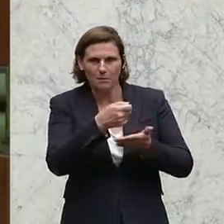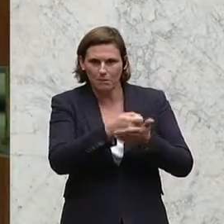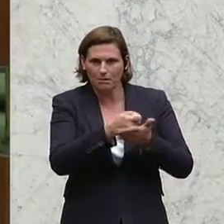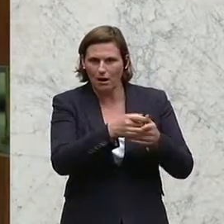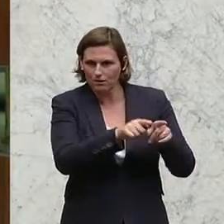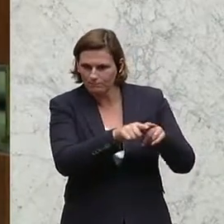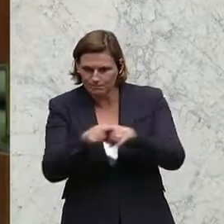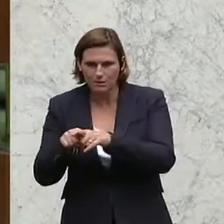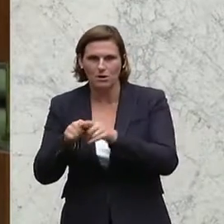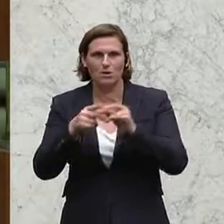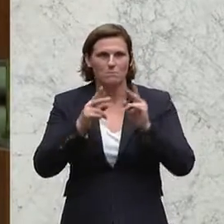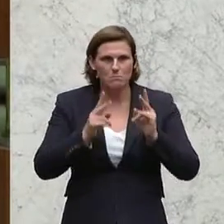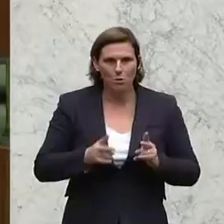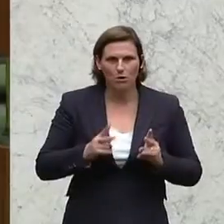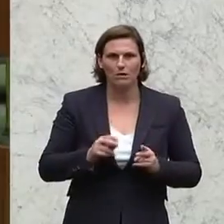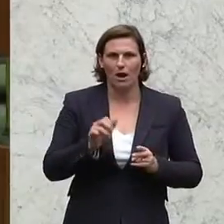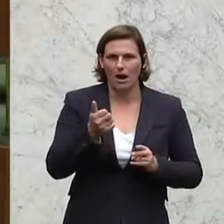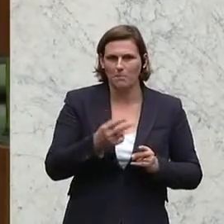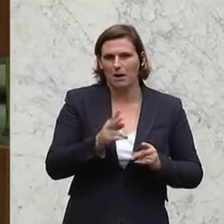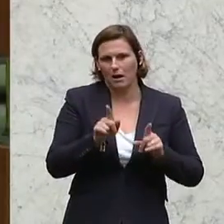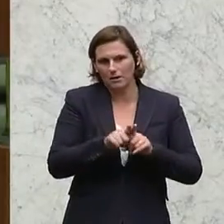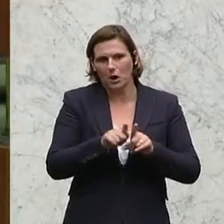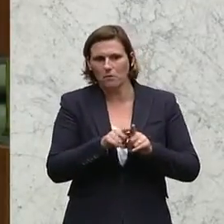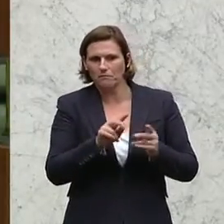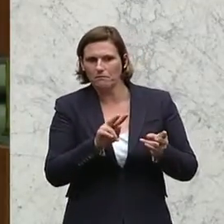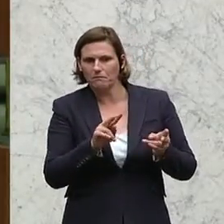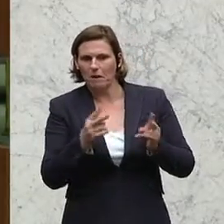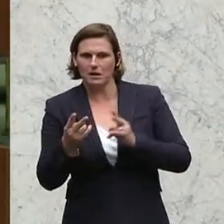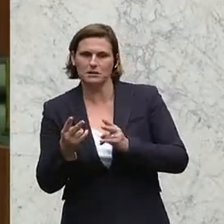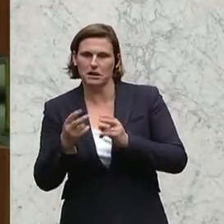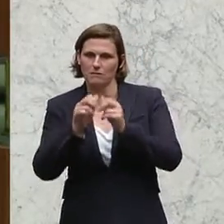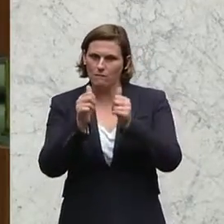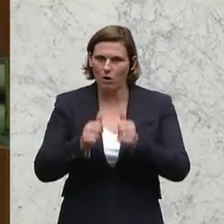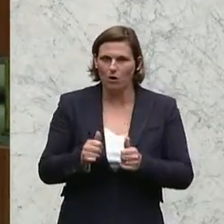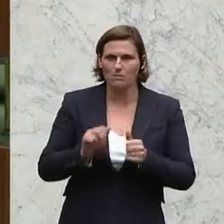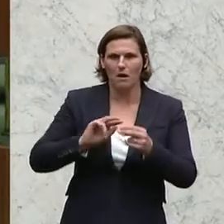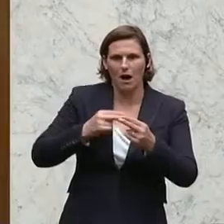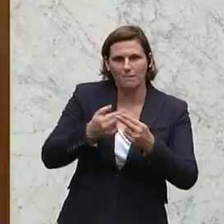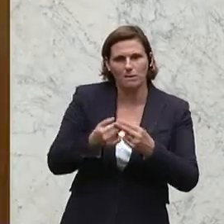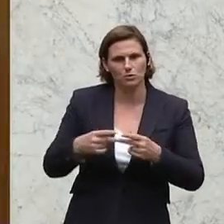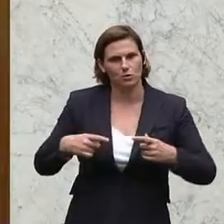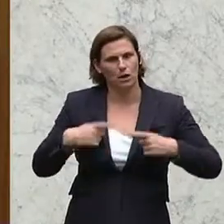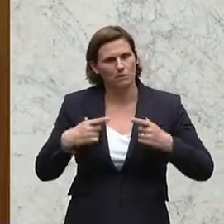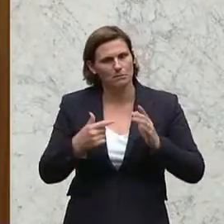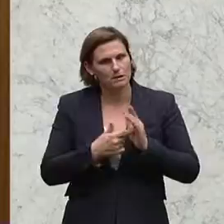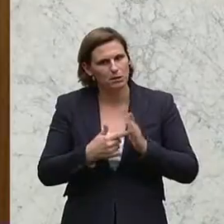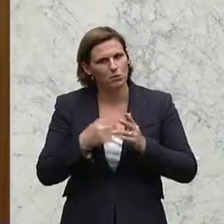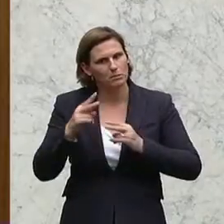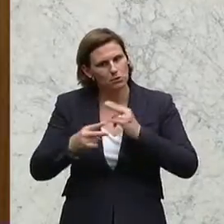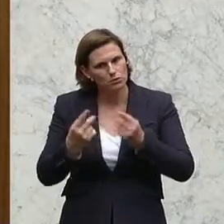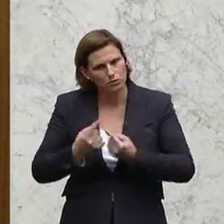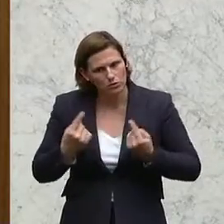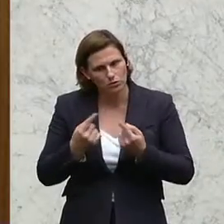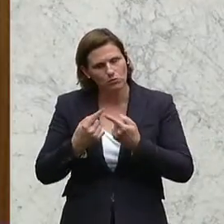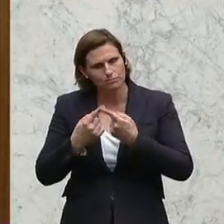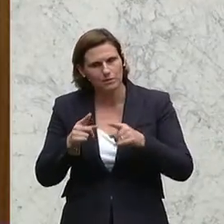die Möglichkeit schaffen, einmal wechseln zu können, was eine Anpassung an Lebensbedingungen, an Betreuungssituationen, auch